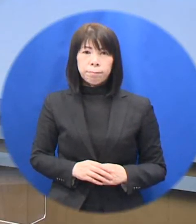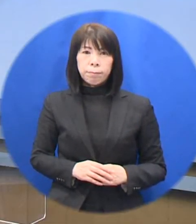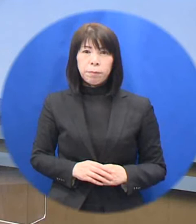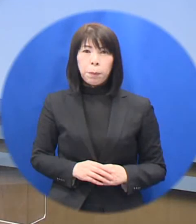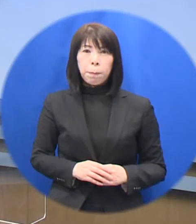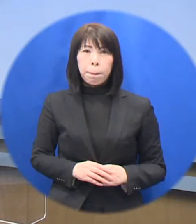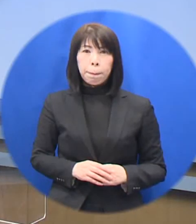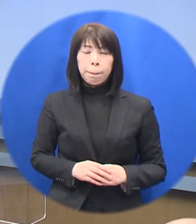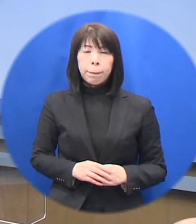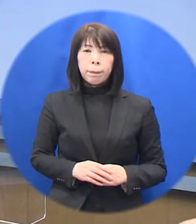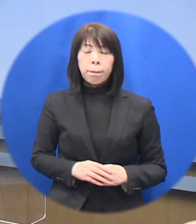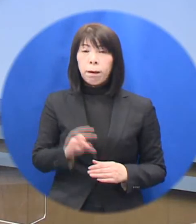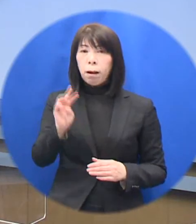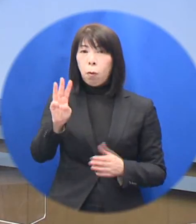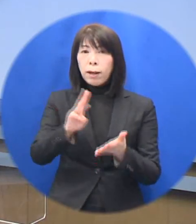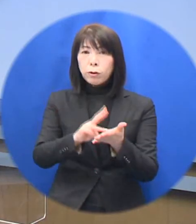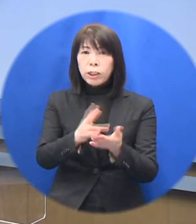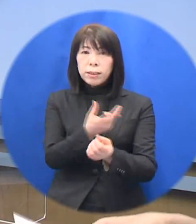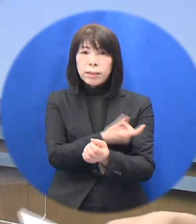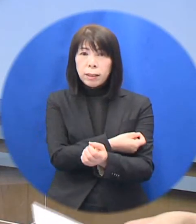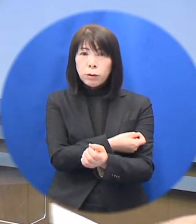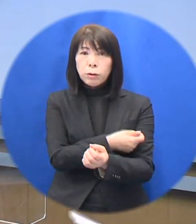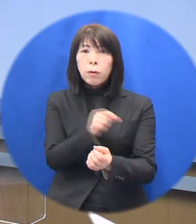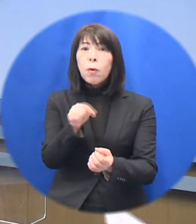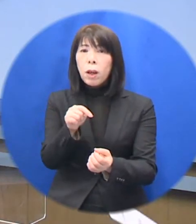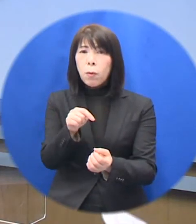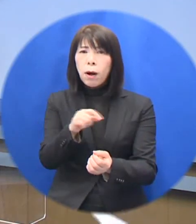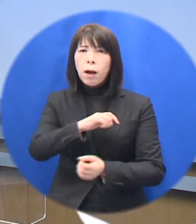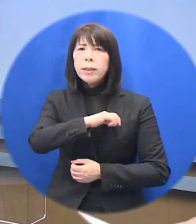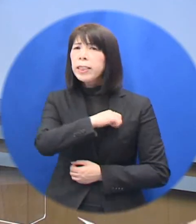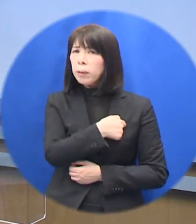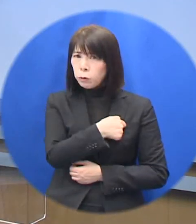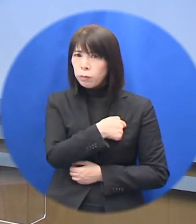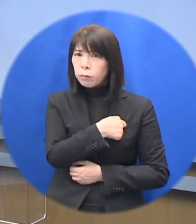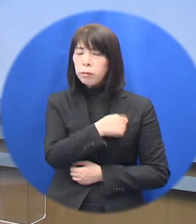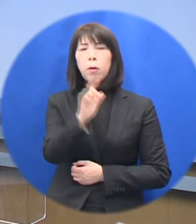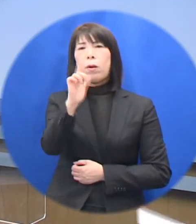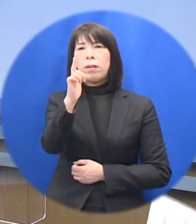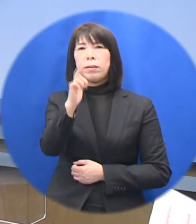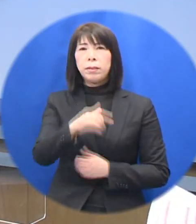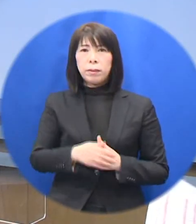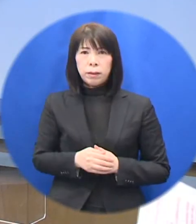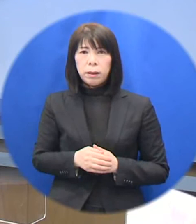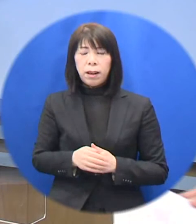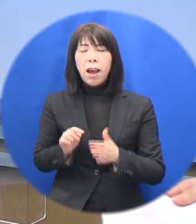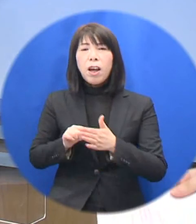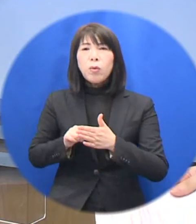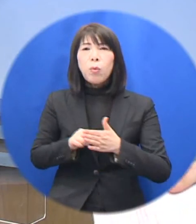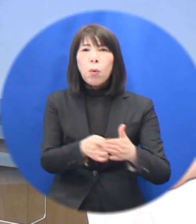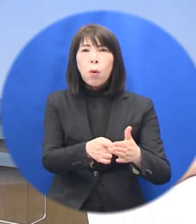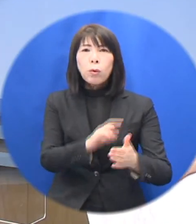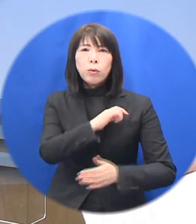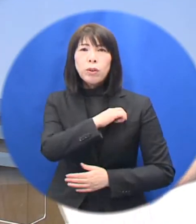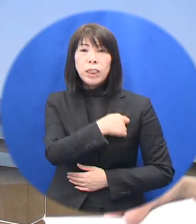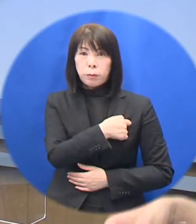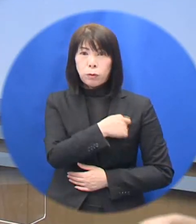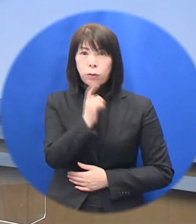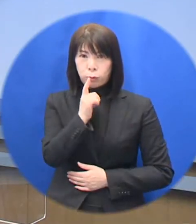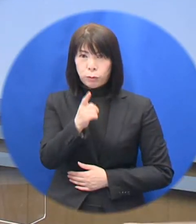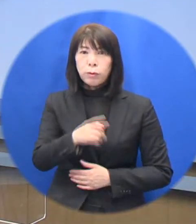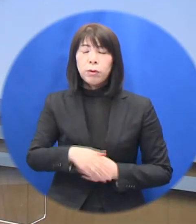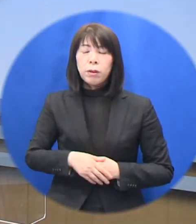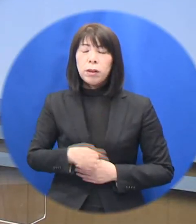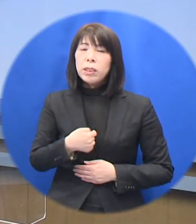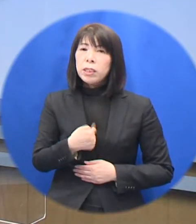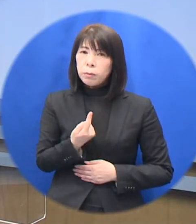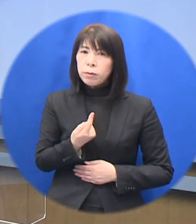まあ、今回のですねワクチン接種あくまでもこれは義務じゃございませんので、はい、まあ、いわゆる努力義務というご自分でですね、まあ、